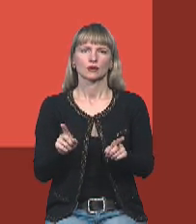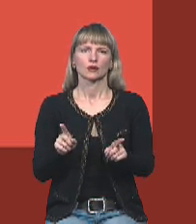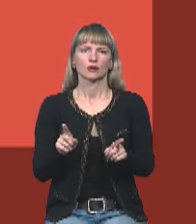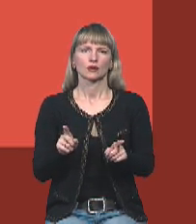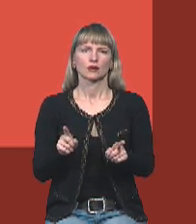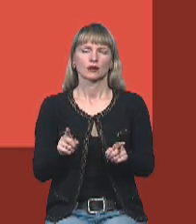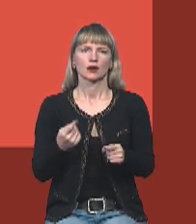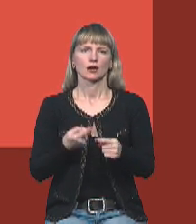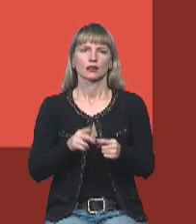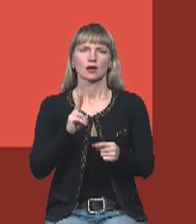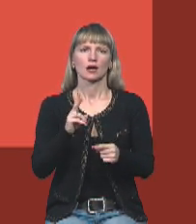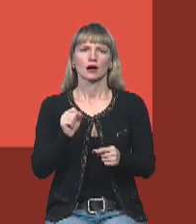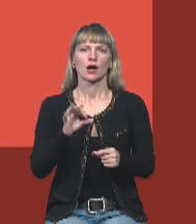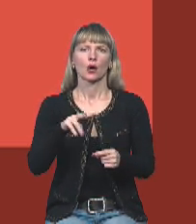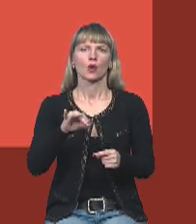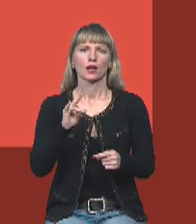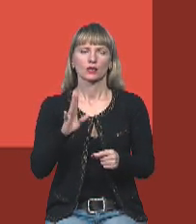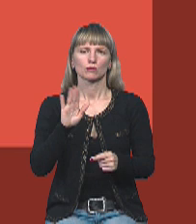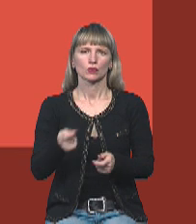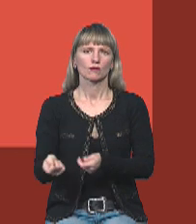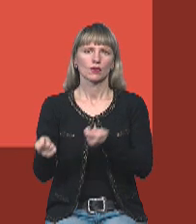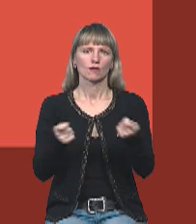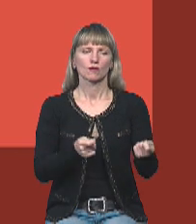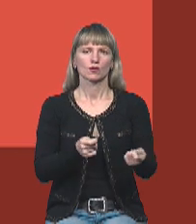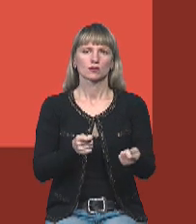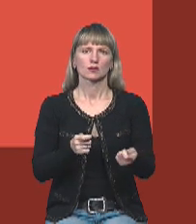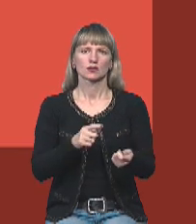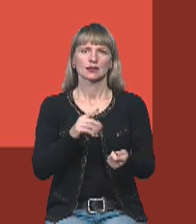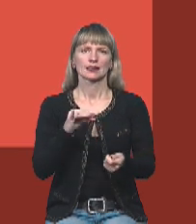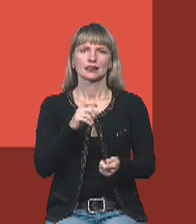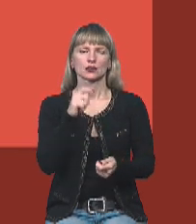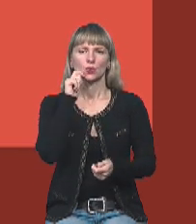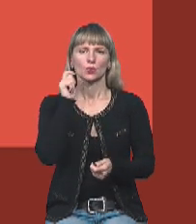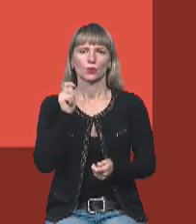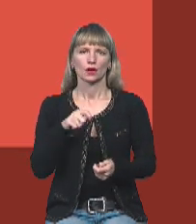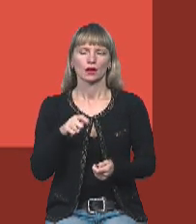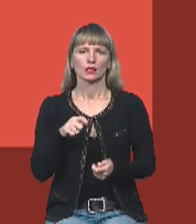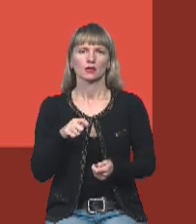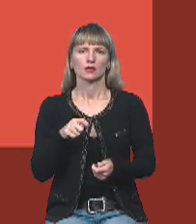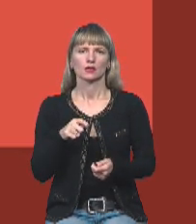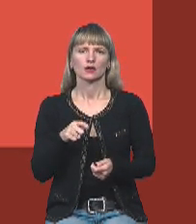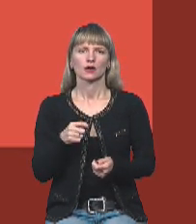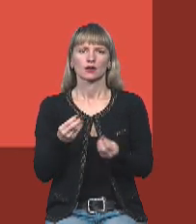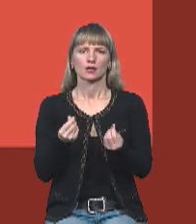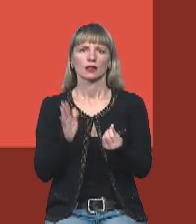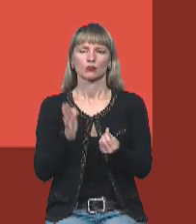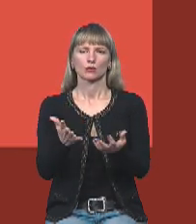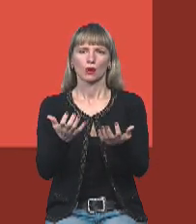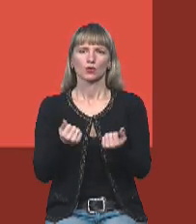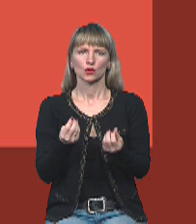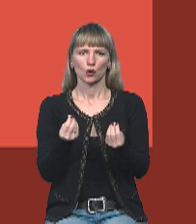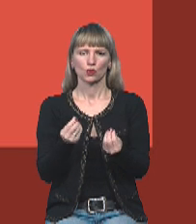цей каолін буде вивозитися з України. Тобто ці ділки будуть отримувати просто гроші, а Україна